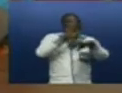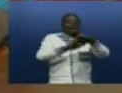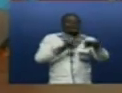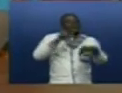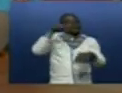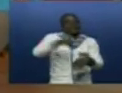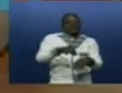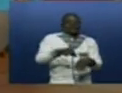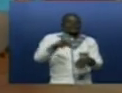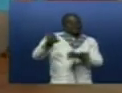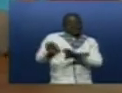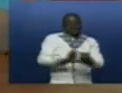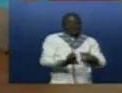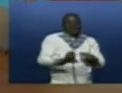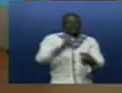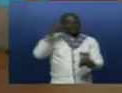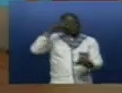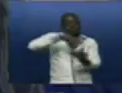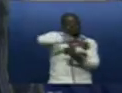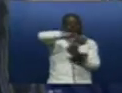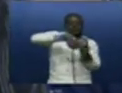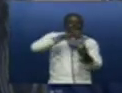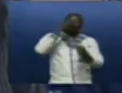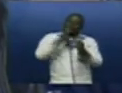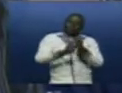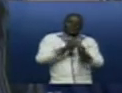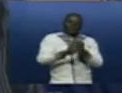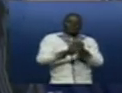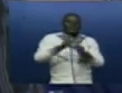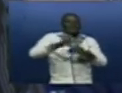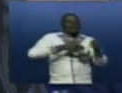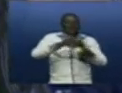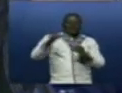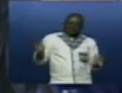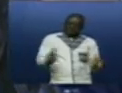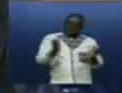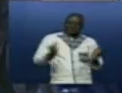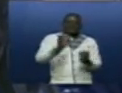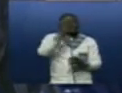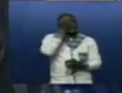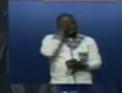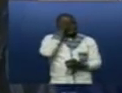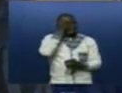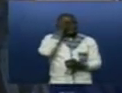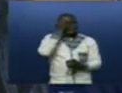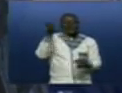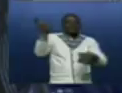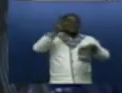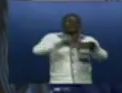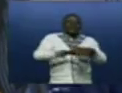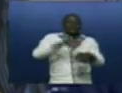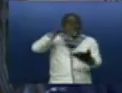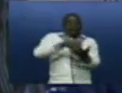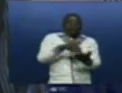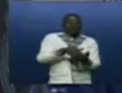me faire autour de cette problématique afin d'encourager le ministère à s'investir encore